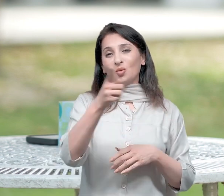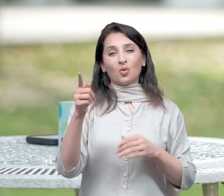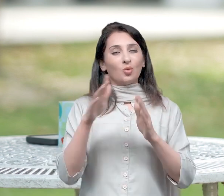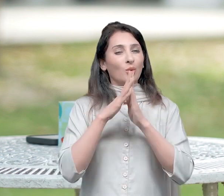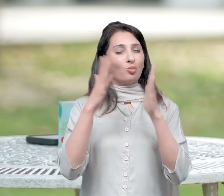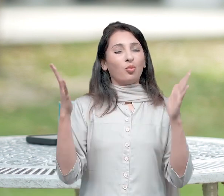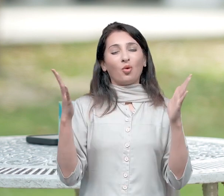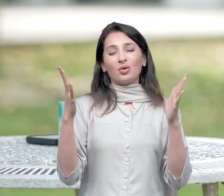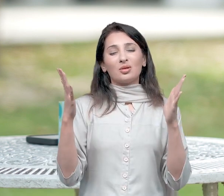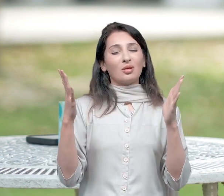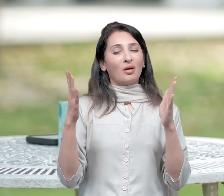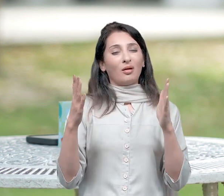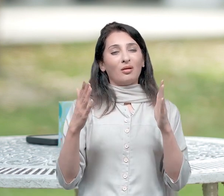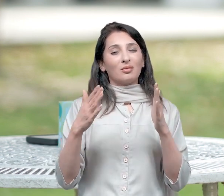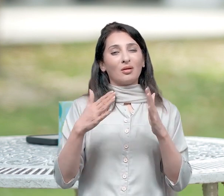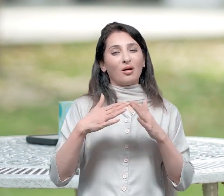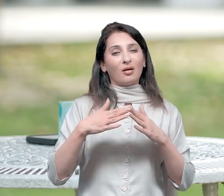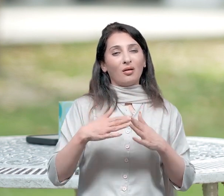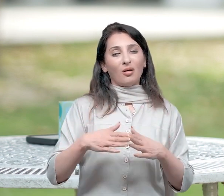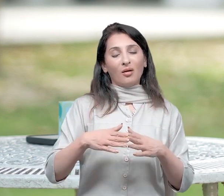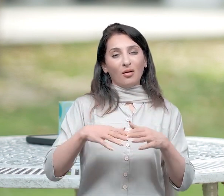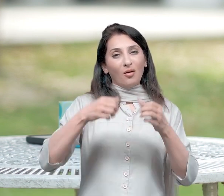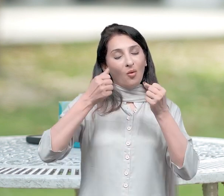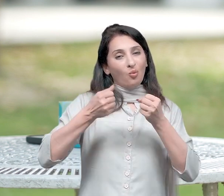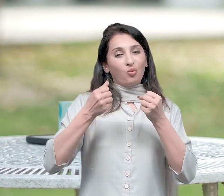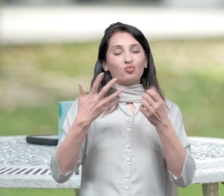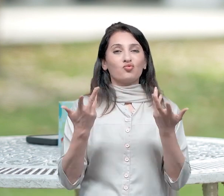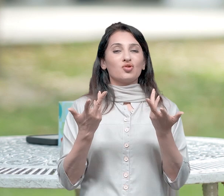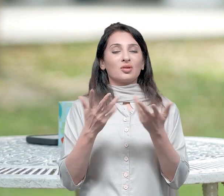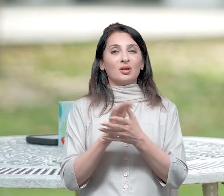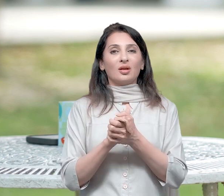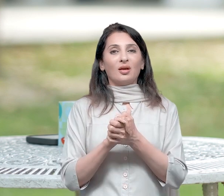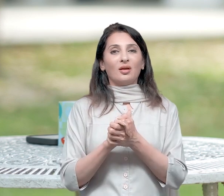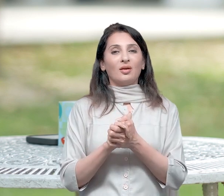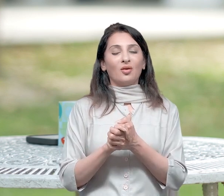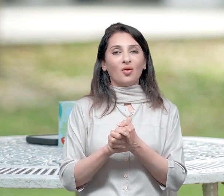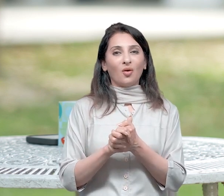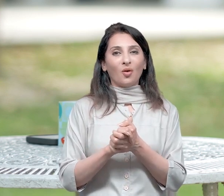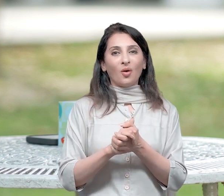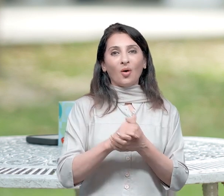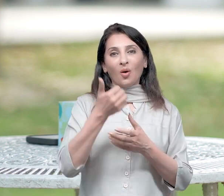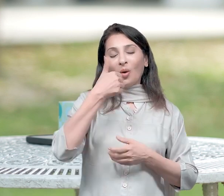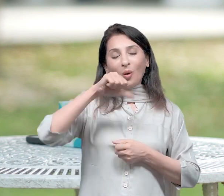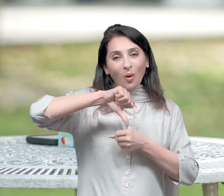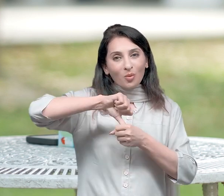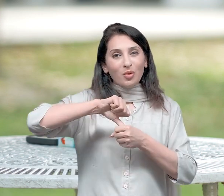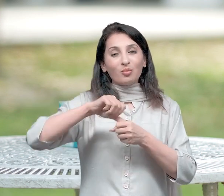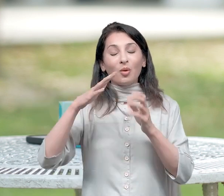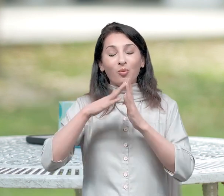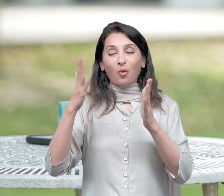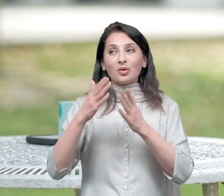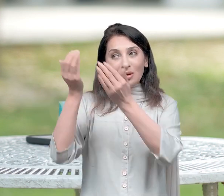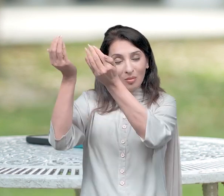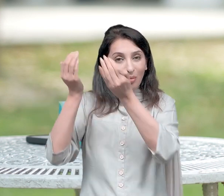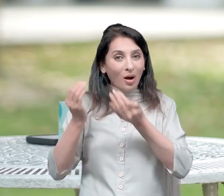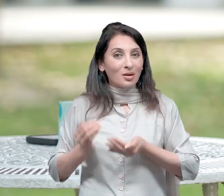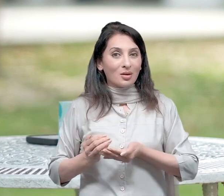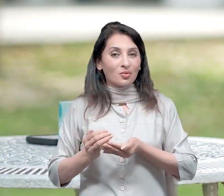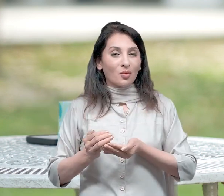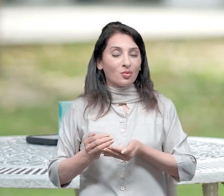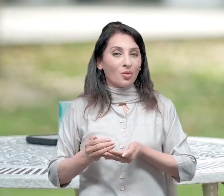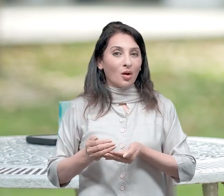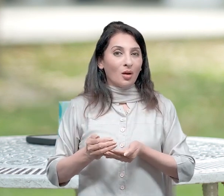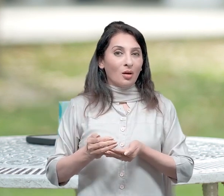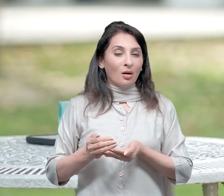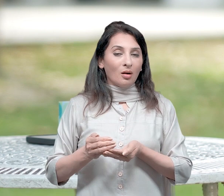بہت بوجھ ہے، کیونکہ ہمارے ہاں فیول بھی امپورٹ ہوتا ہے جس کی قیمت ایک تو کرنسی ڈیویلیویشن سے اور